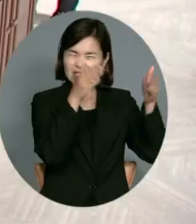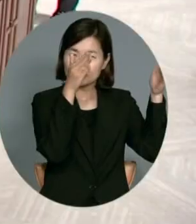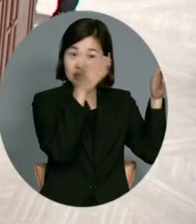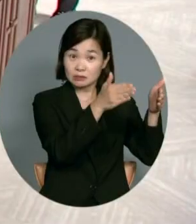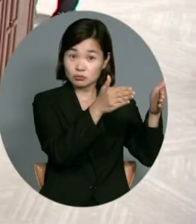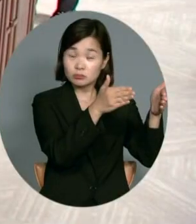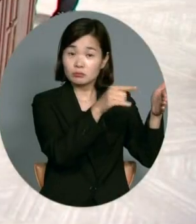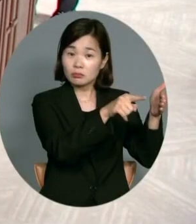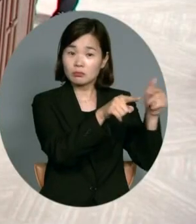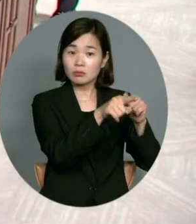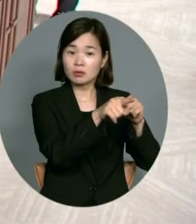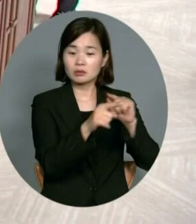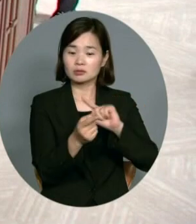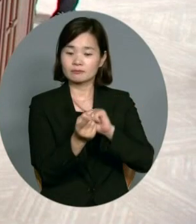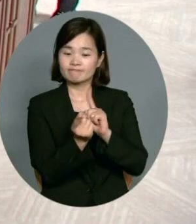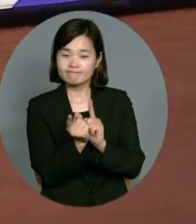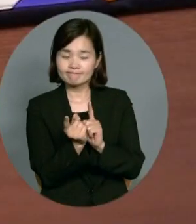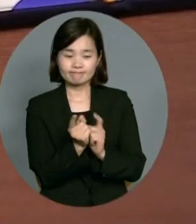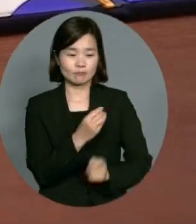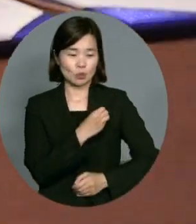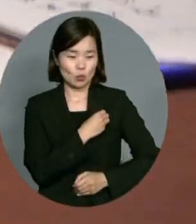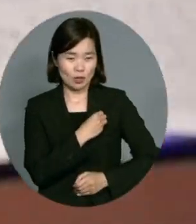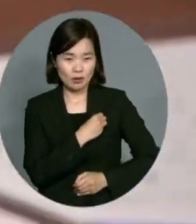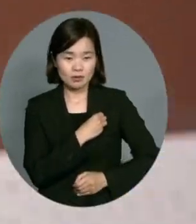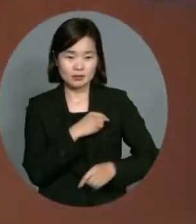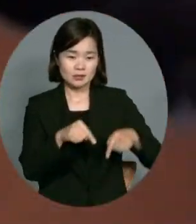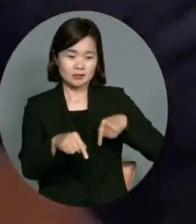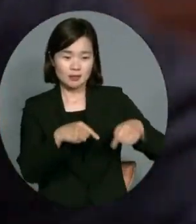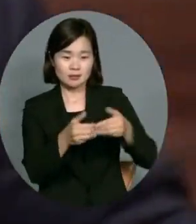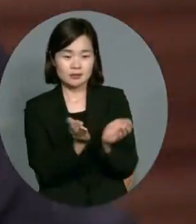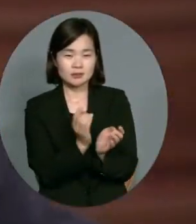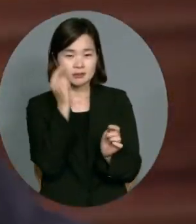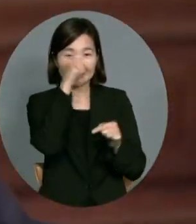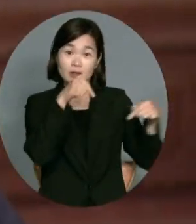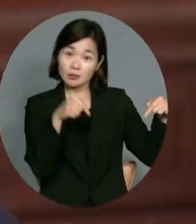위해서는 당정 협의를 통해 관련 법안 마련도